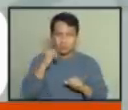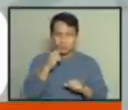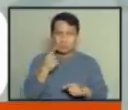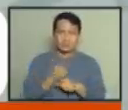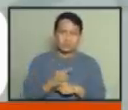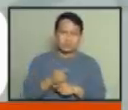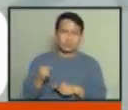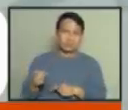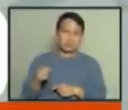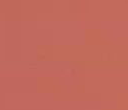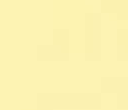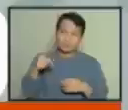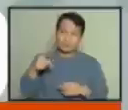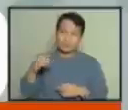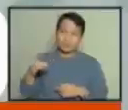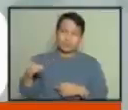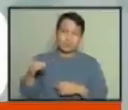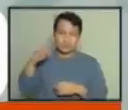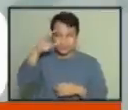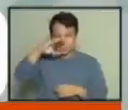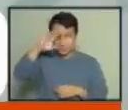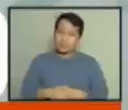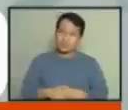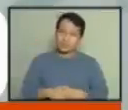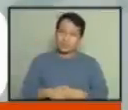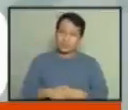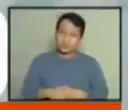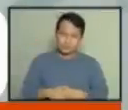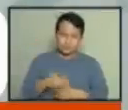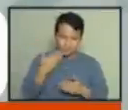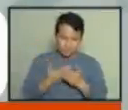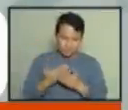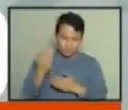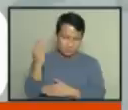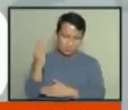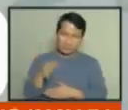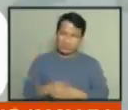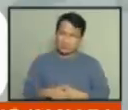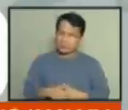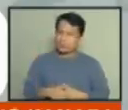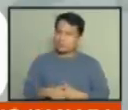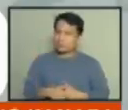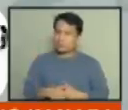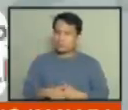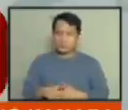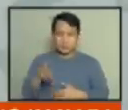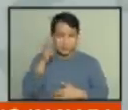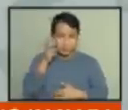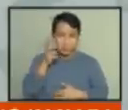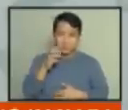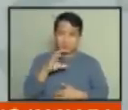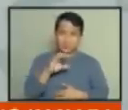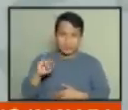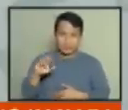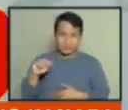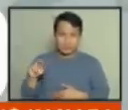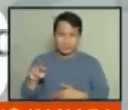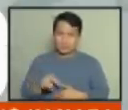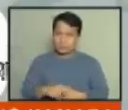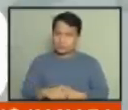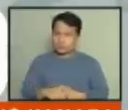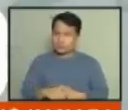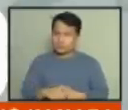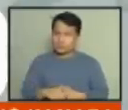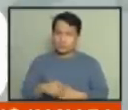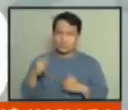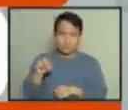matino na agad sila. Opo. Colonel Santos, yes, sir. Sir. Yes, sir. Magandang tanghali po sa inyo, sir. Sir, narinig niyo na po itong Cavite Varsitarian? Yes, ngayon